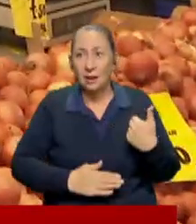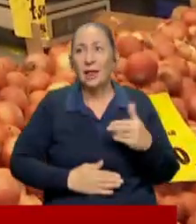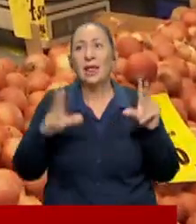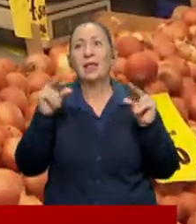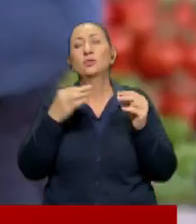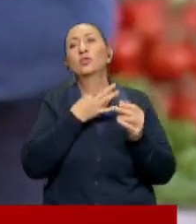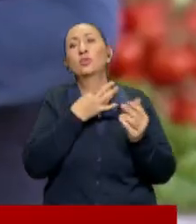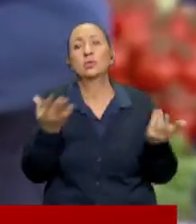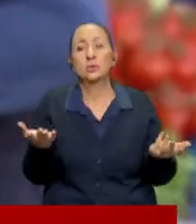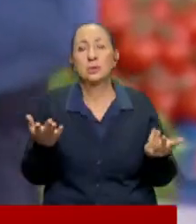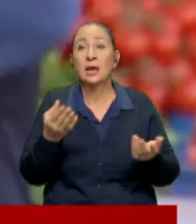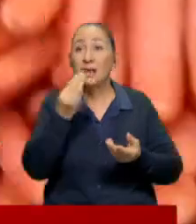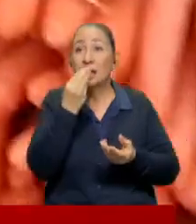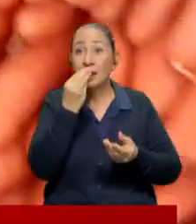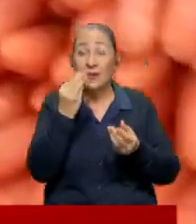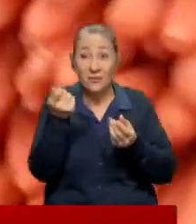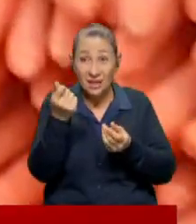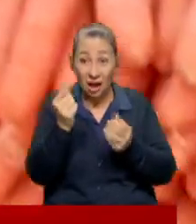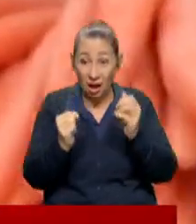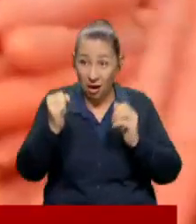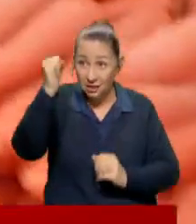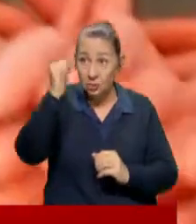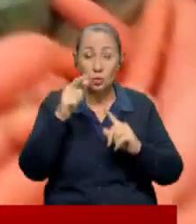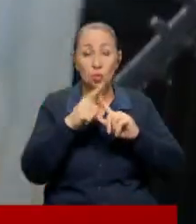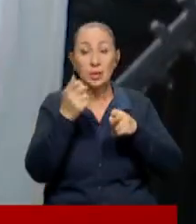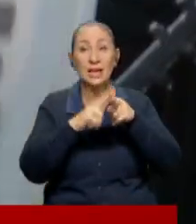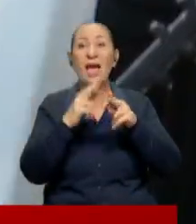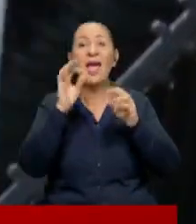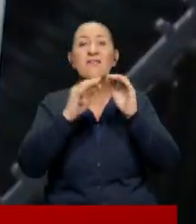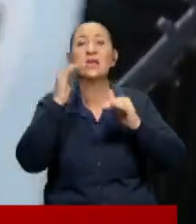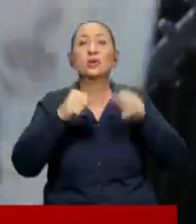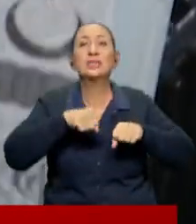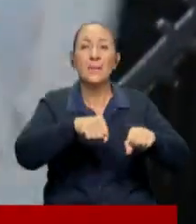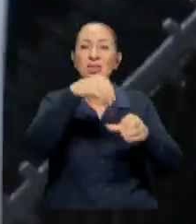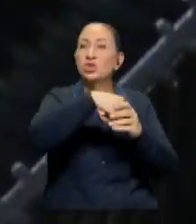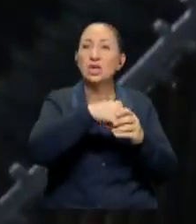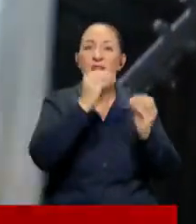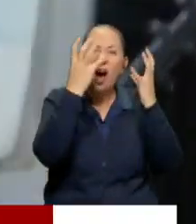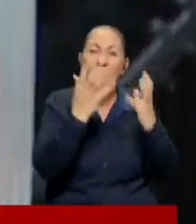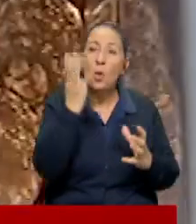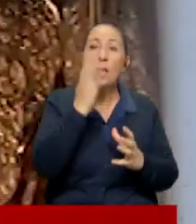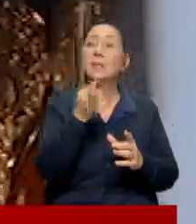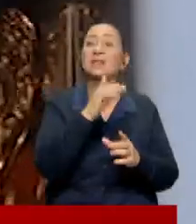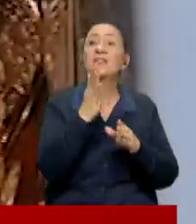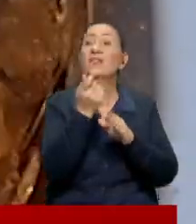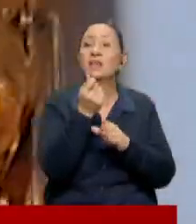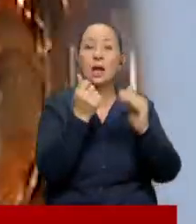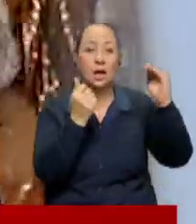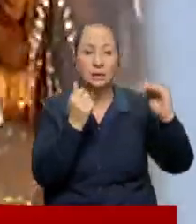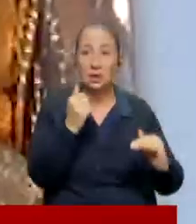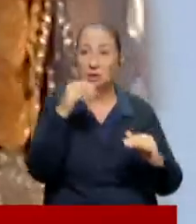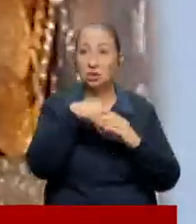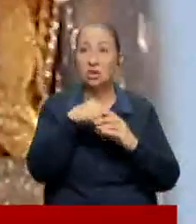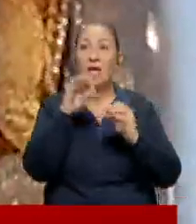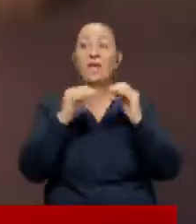doyursak ona da şükür. Yani gıda ürünlerinin fiyatı artarken TÜİK'in enflasyon sepetindeki ağırlığı daha fazla olan bir başka ürünün fiyatı azaldığı